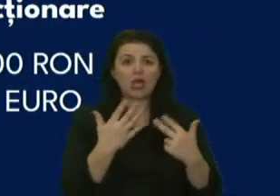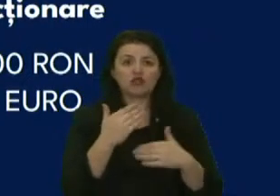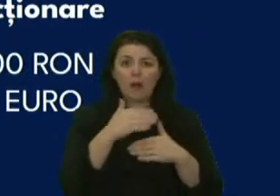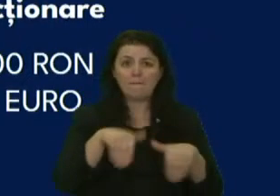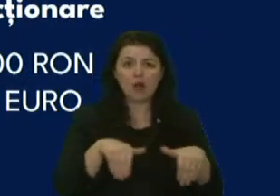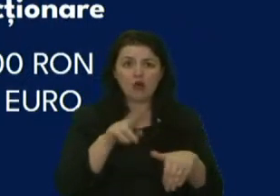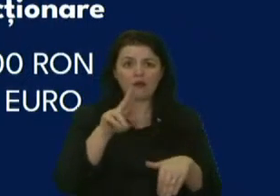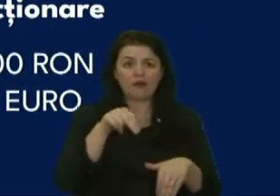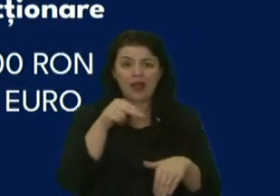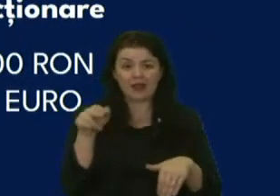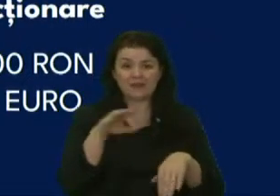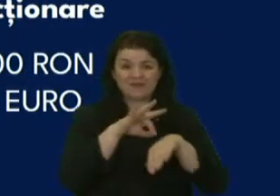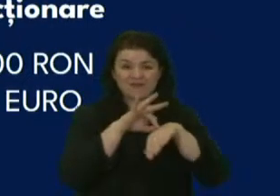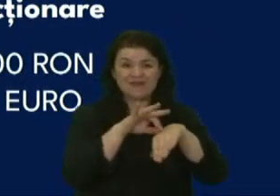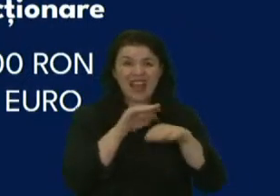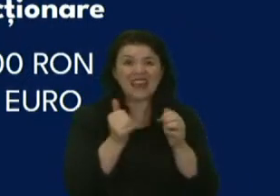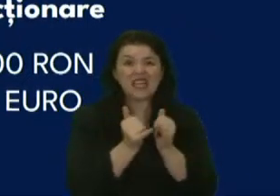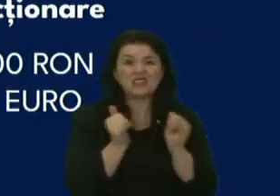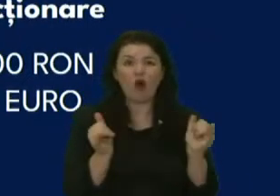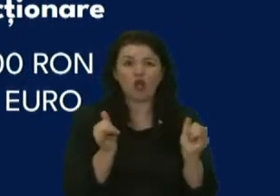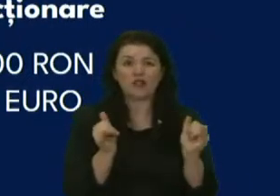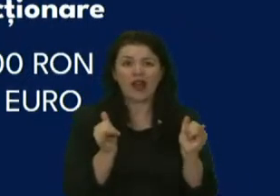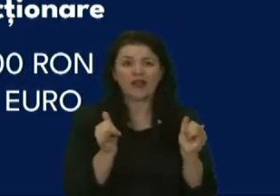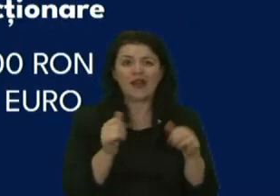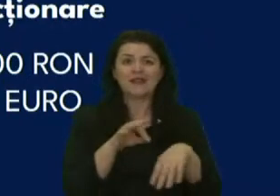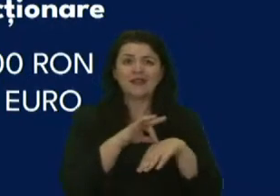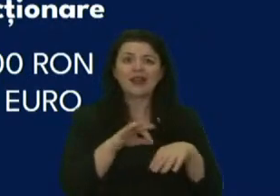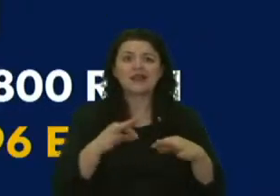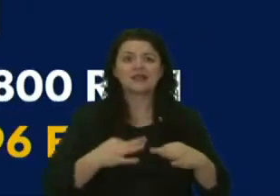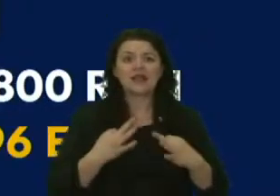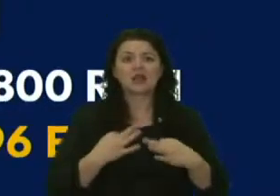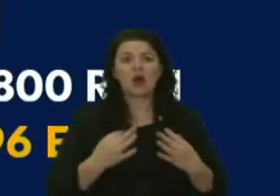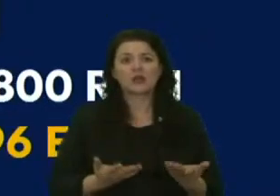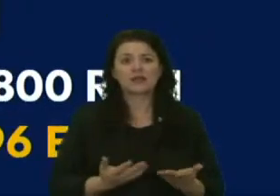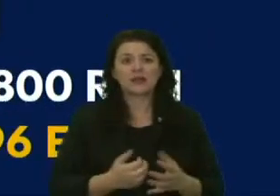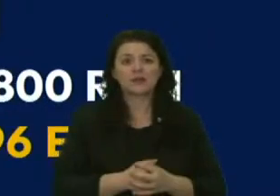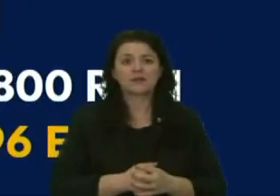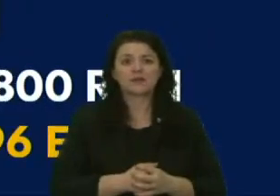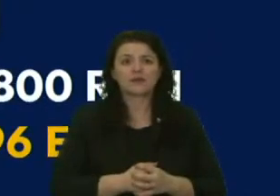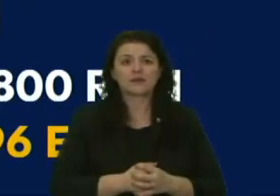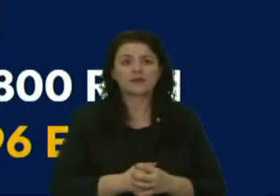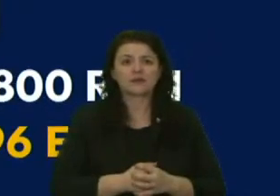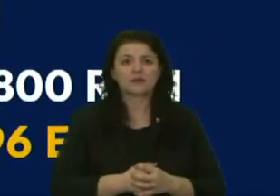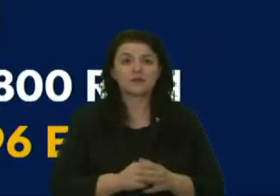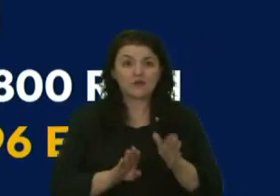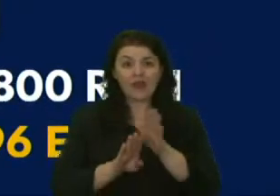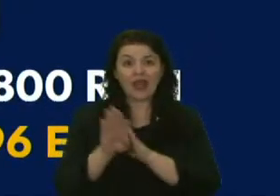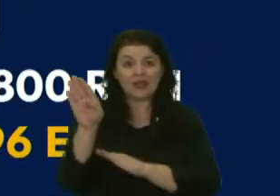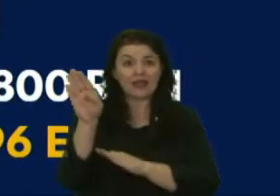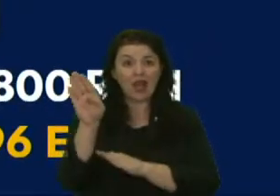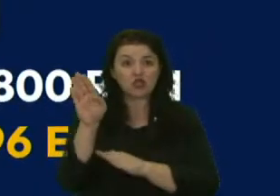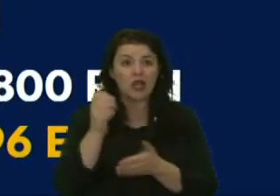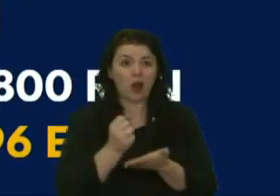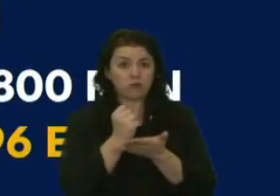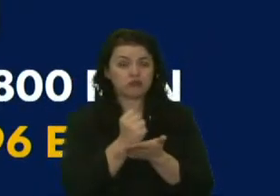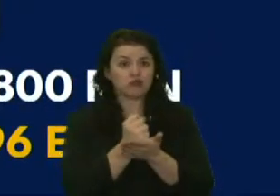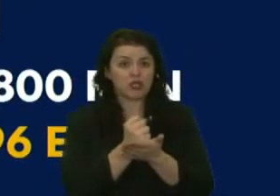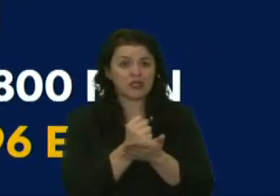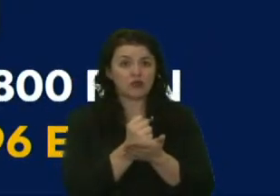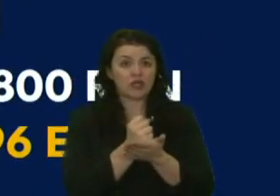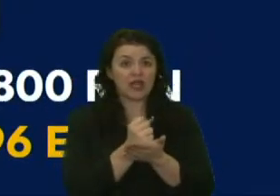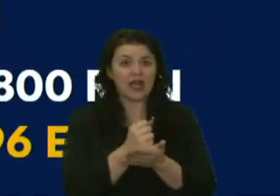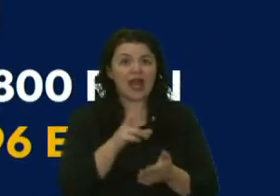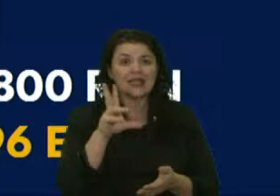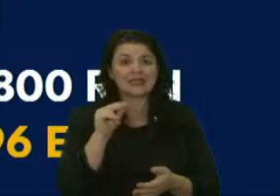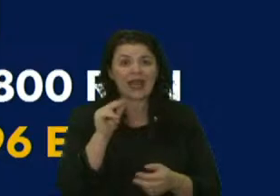continuare care arată direcția sănătoasă a orașului nostru creșterea bugetului față de anul anterior este